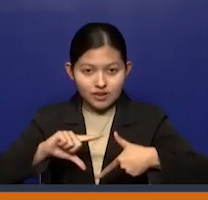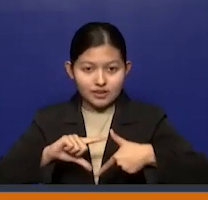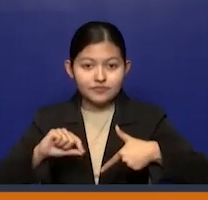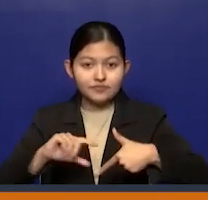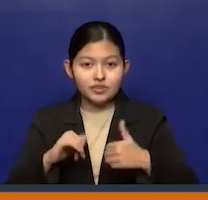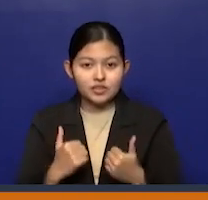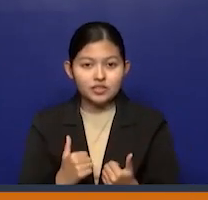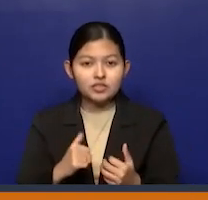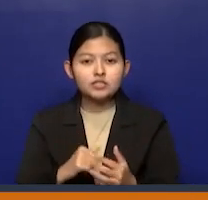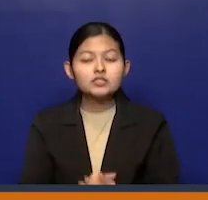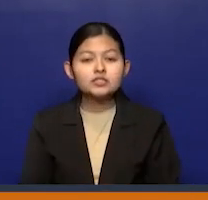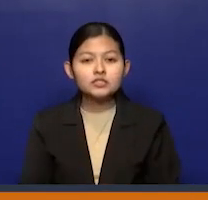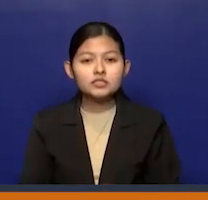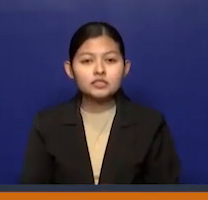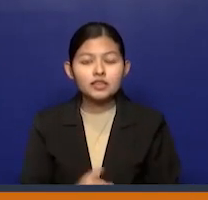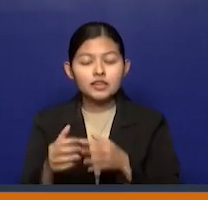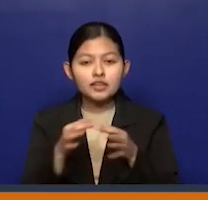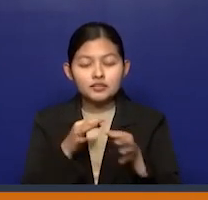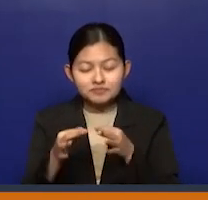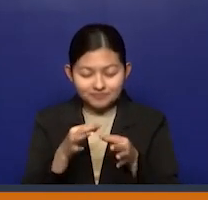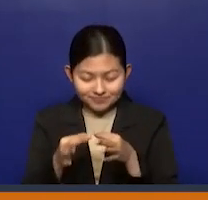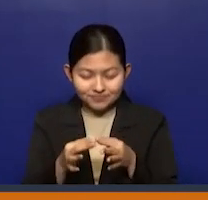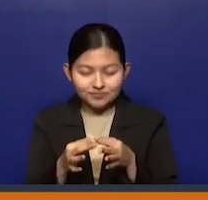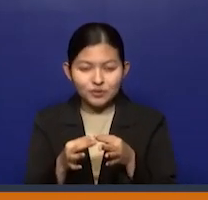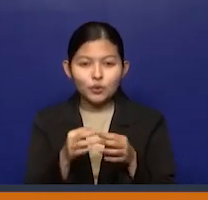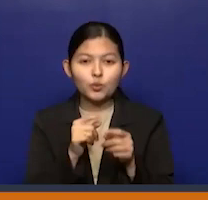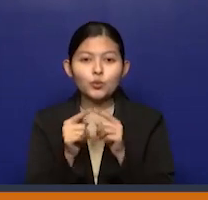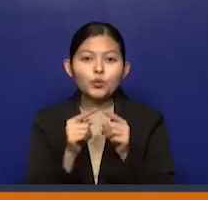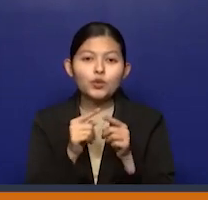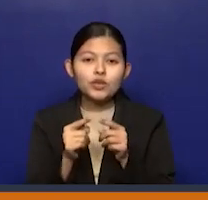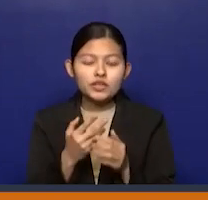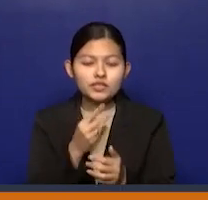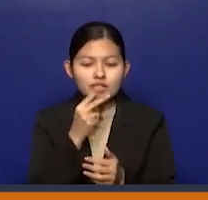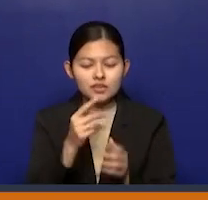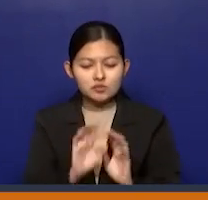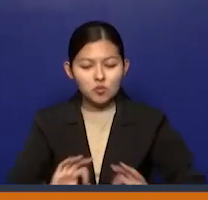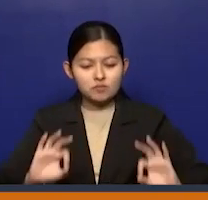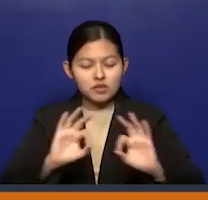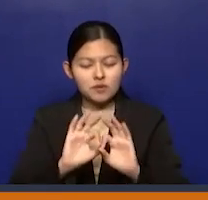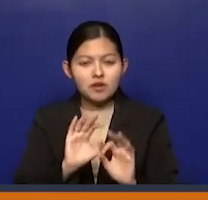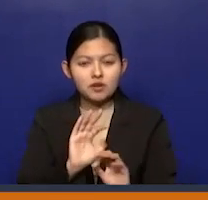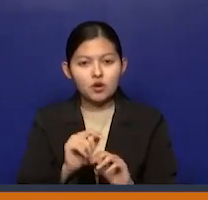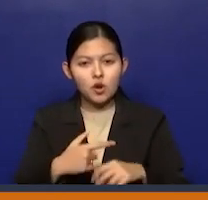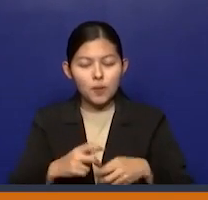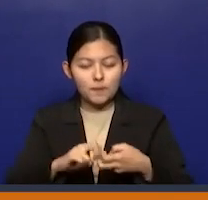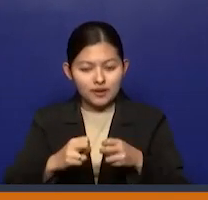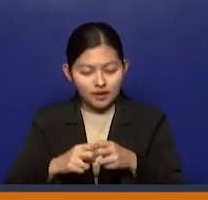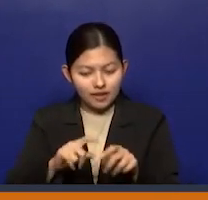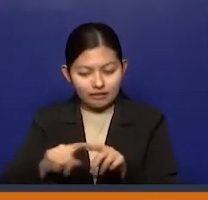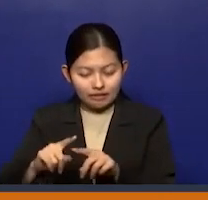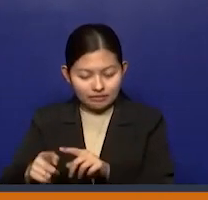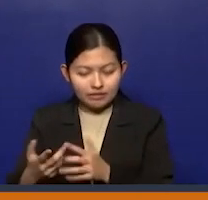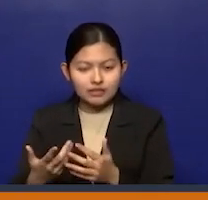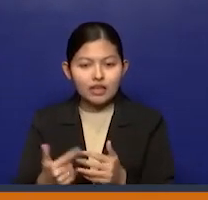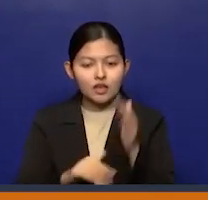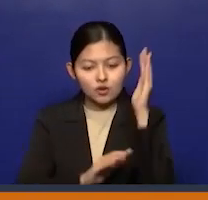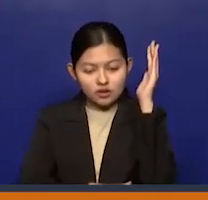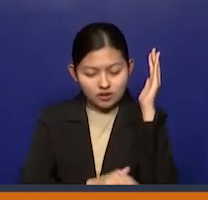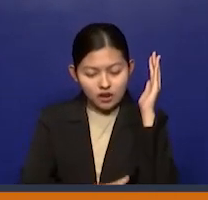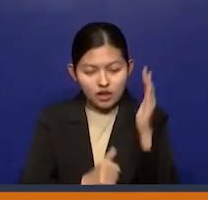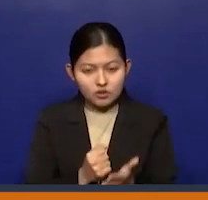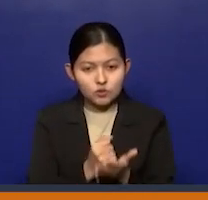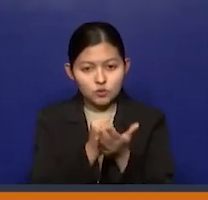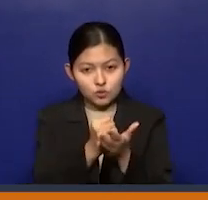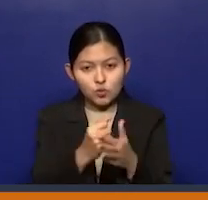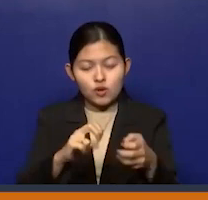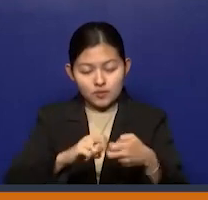อนุญาตท่านประธานใช้พื้นที่ตรงนี้ไม่มากนะครับเพื่อให้เห็นถึงความสำคัญแล้วก็เป็นการเสนอแนะถึงแนวทางที่เราจะ